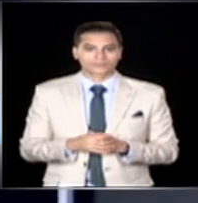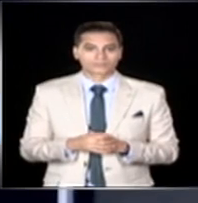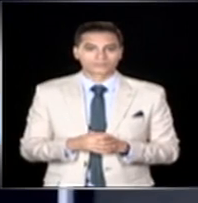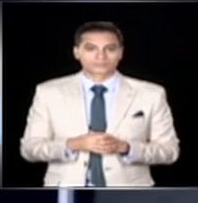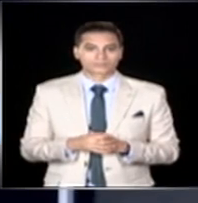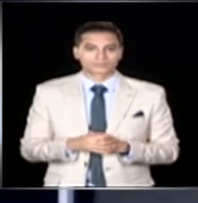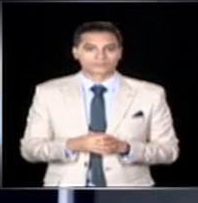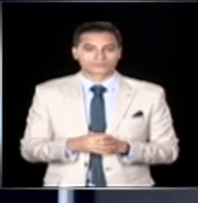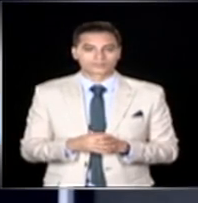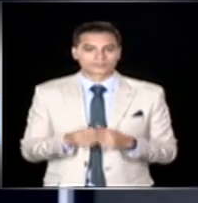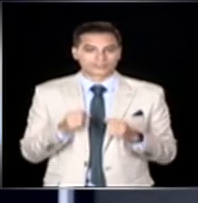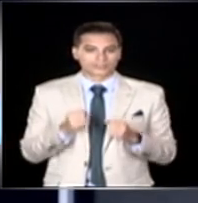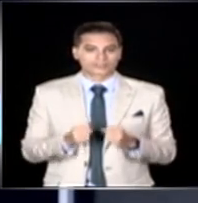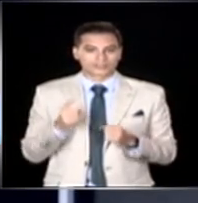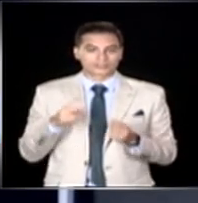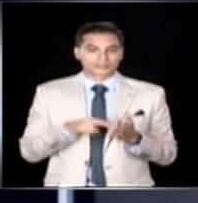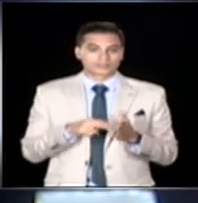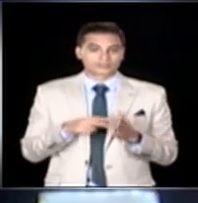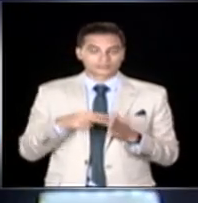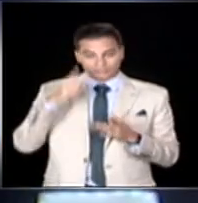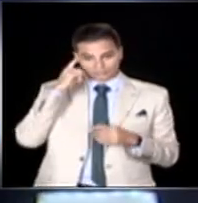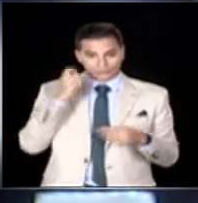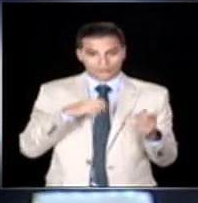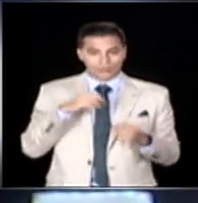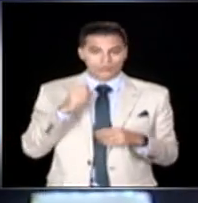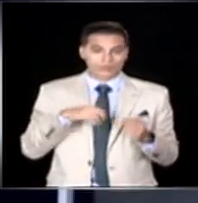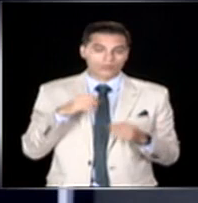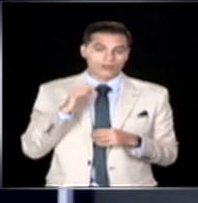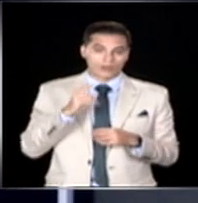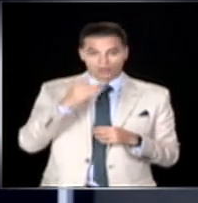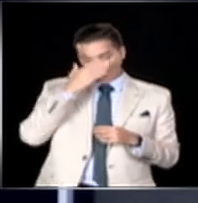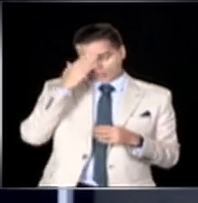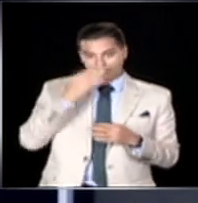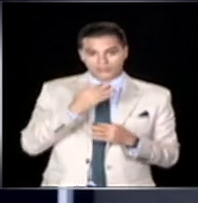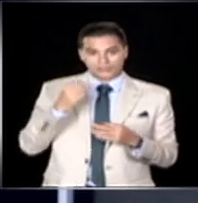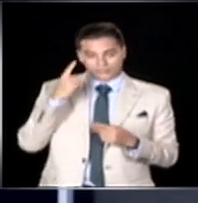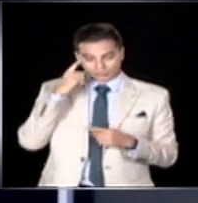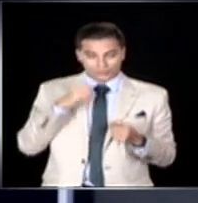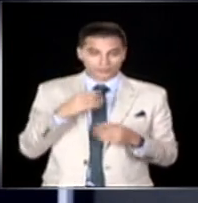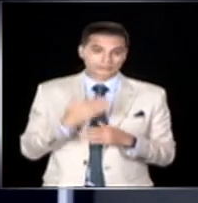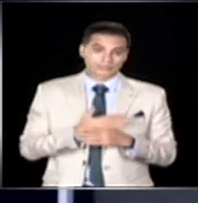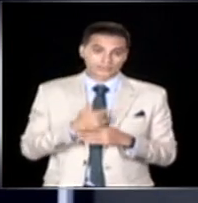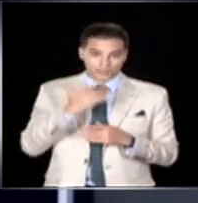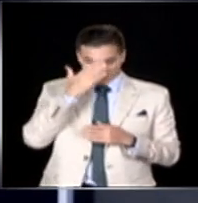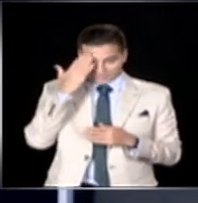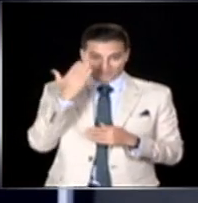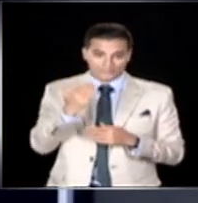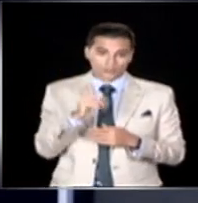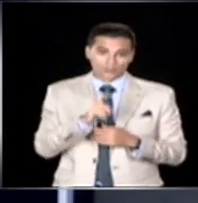كنتي للأسف الشديد متوترة يا نهان، يعني عندك خبرة. قلقانة من إيه؟ بعدين السؤال